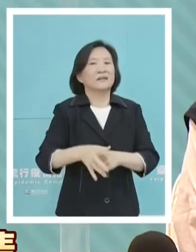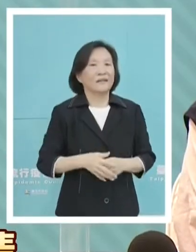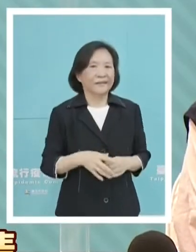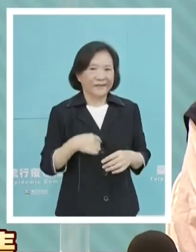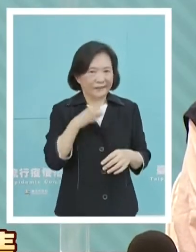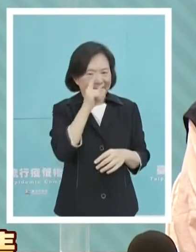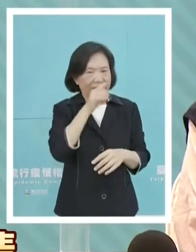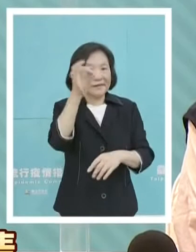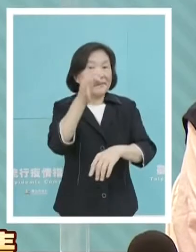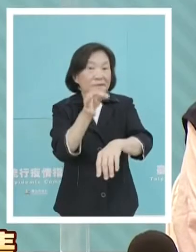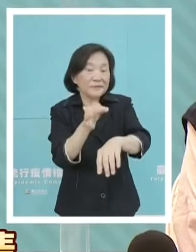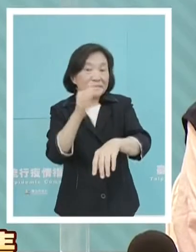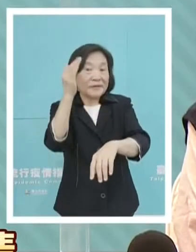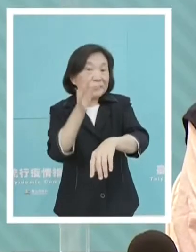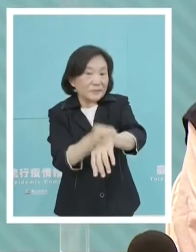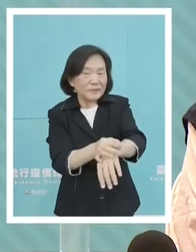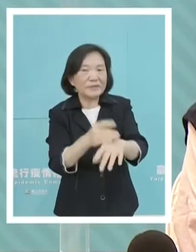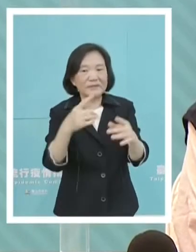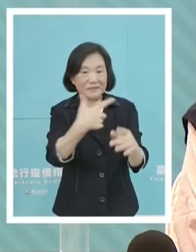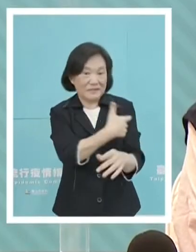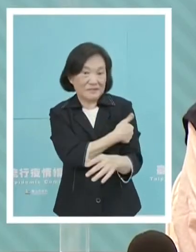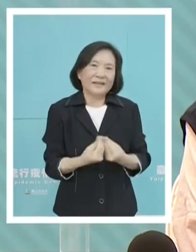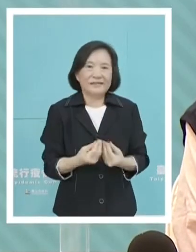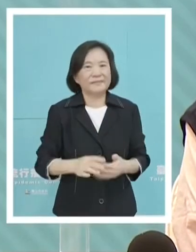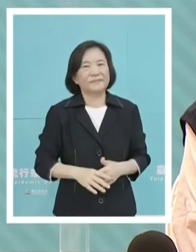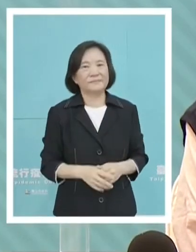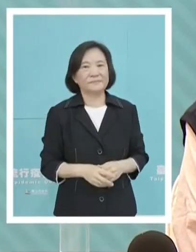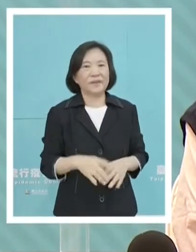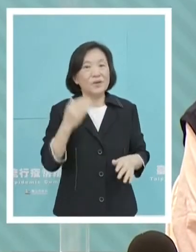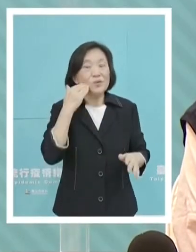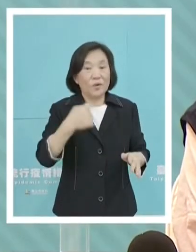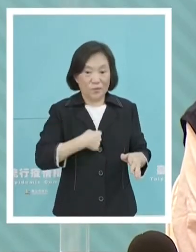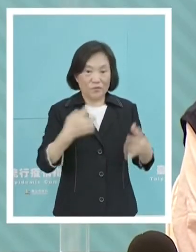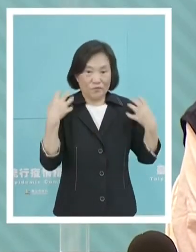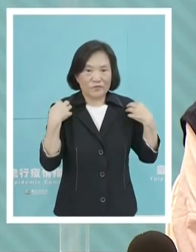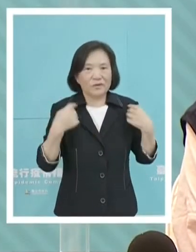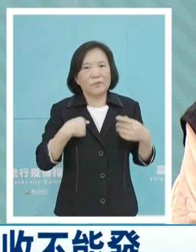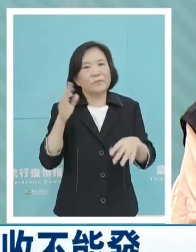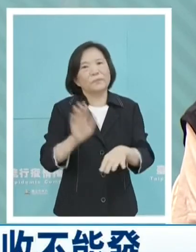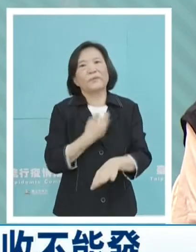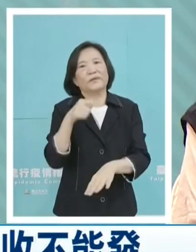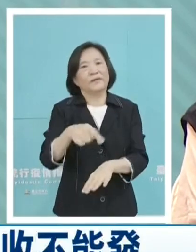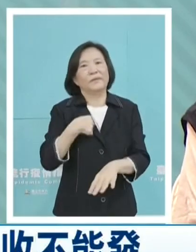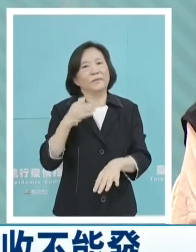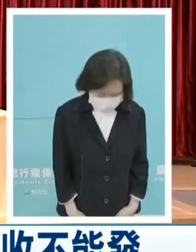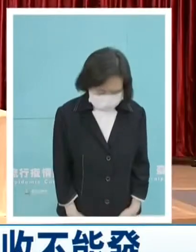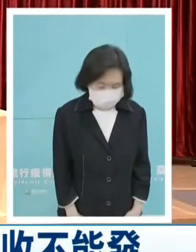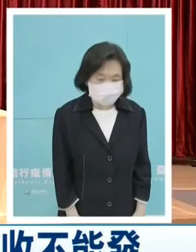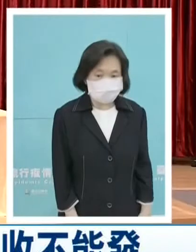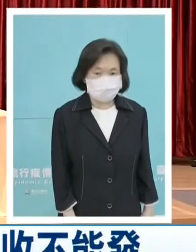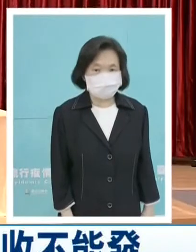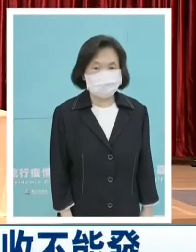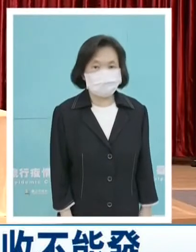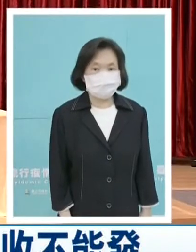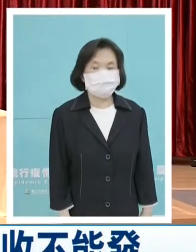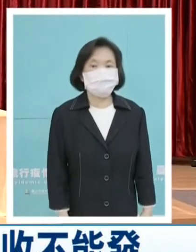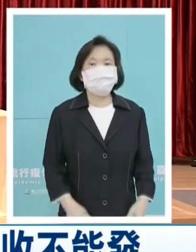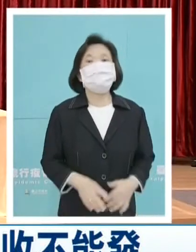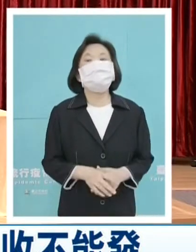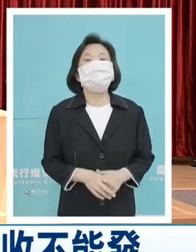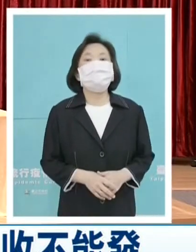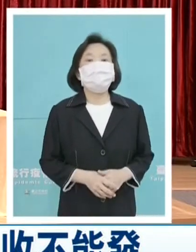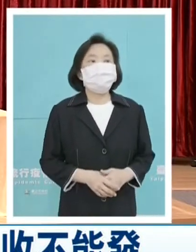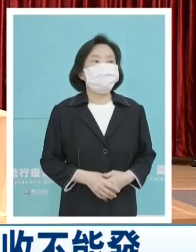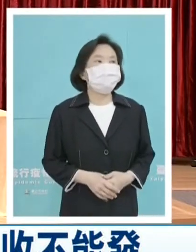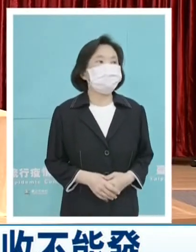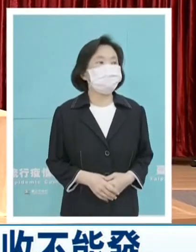于那高端疫苗那件事情哦，就是这个。如果是我来负责，我不会这样干、啊、 如今传出全国府院、军方、县市